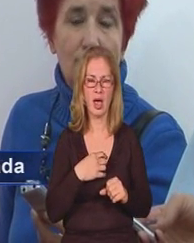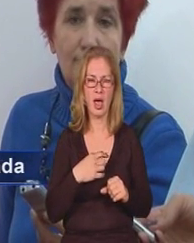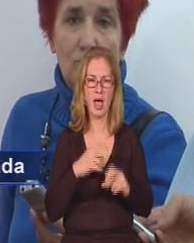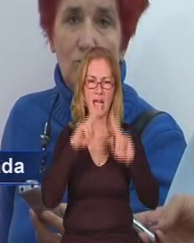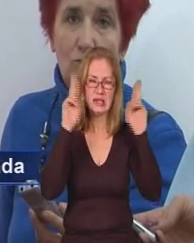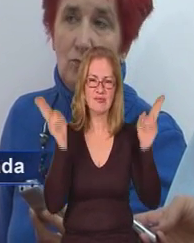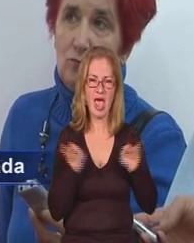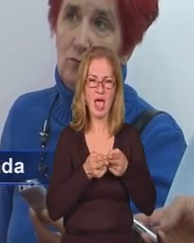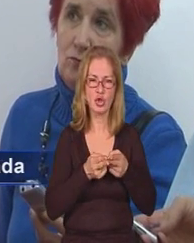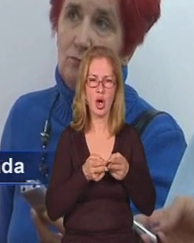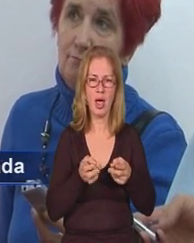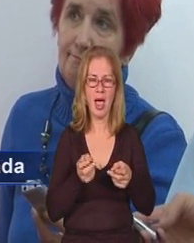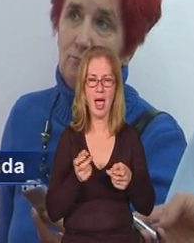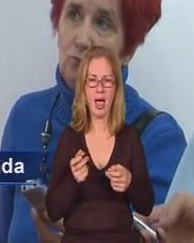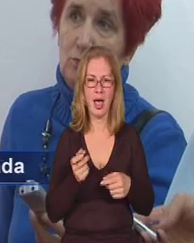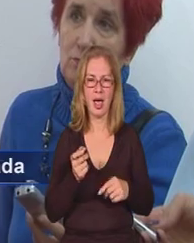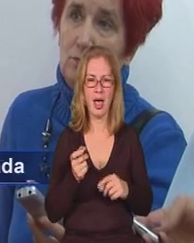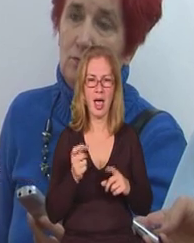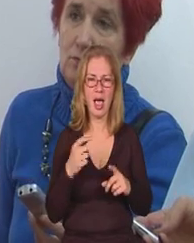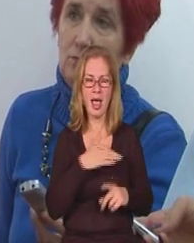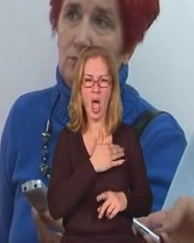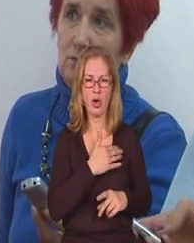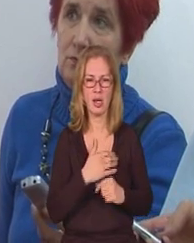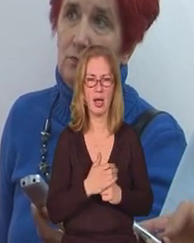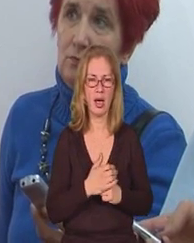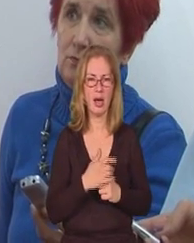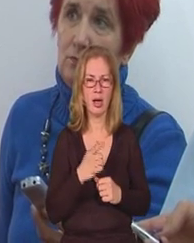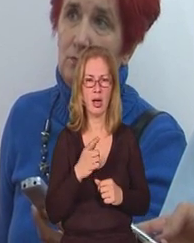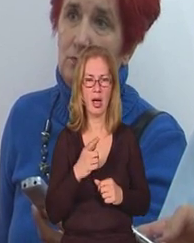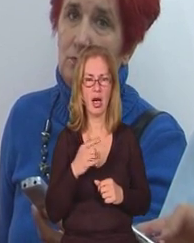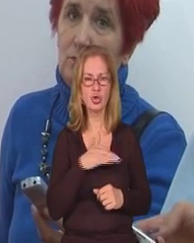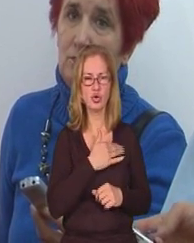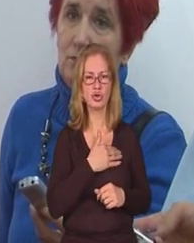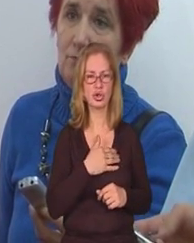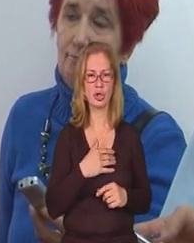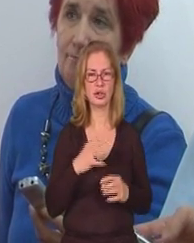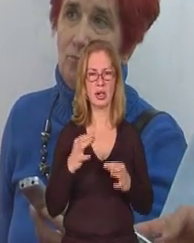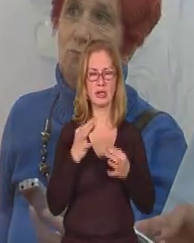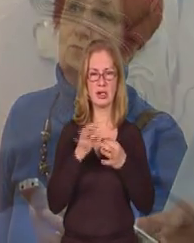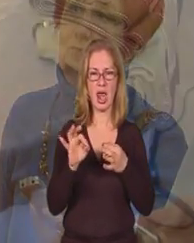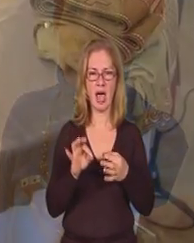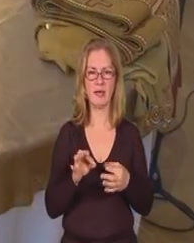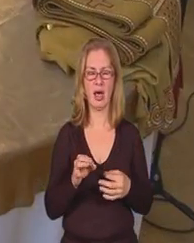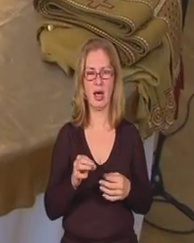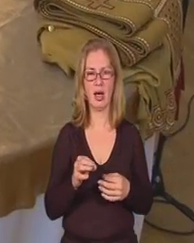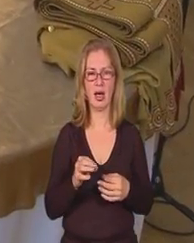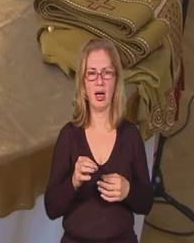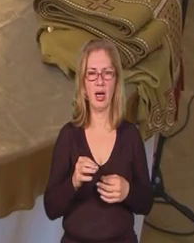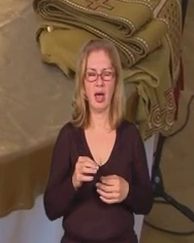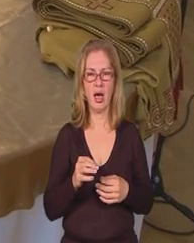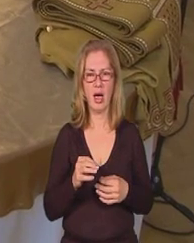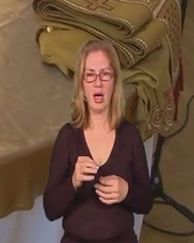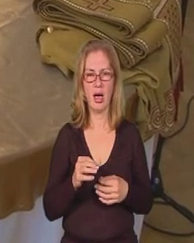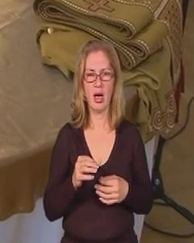Svetog Georgija. Želim da naglasim, posebno da naglasim, da odluka da je Đurđic slava grada Novog Sada,